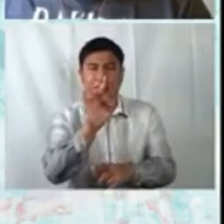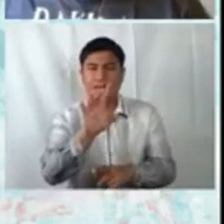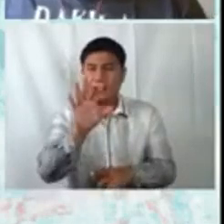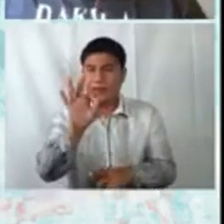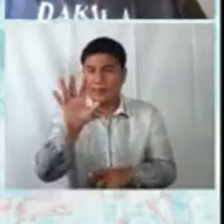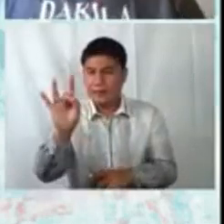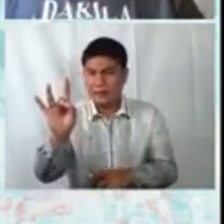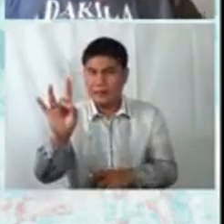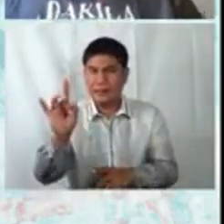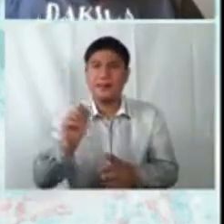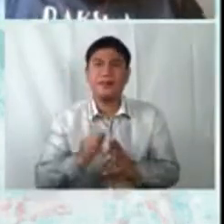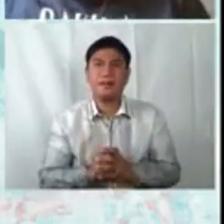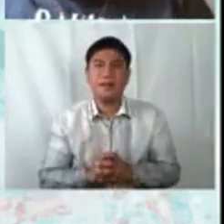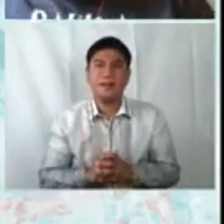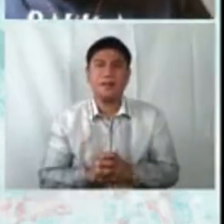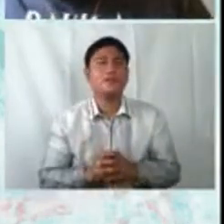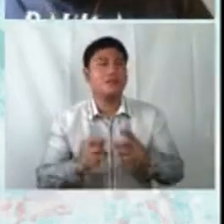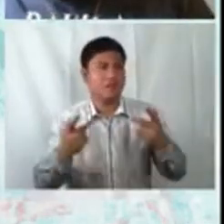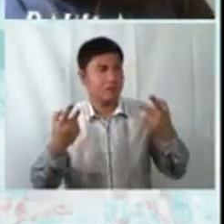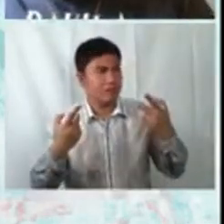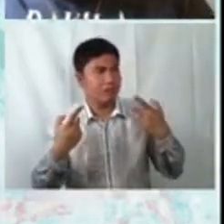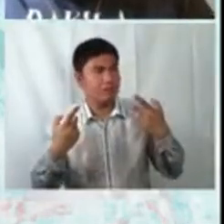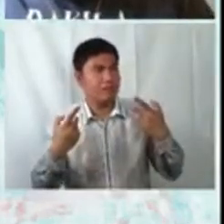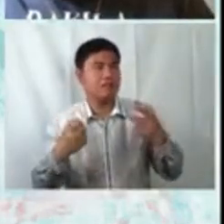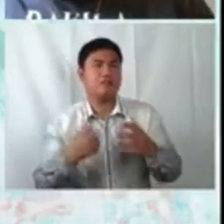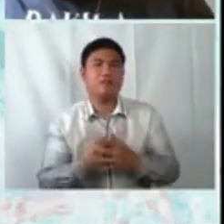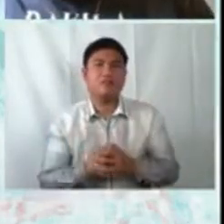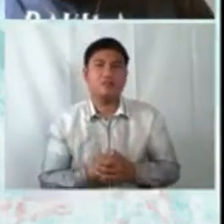August 13, 1898. Ayan na po. Eh, nagkaroon tayo ngayon ng ano.